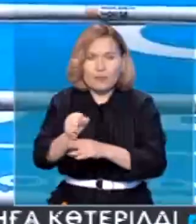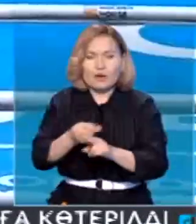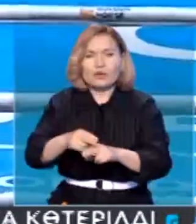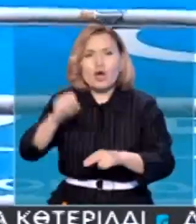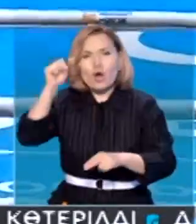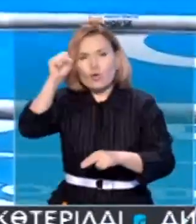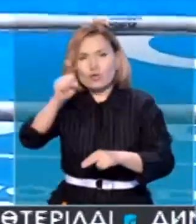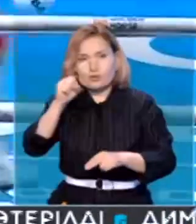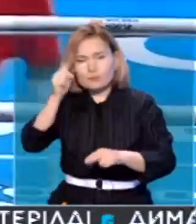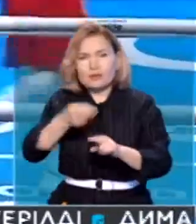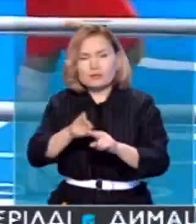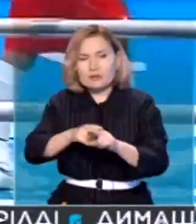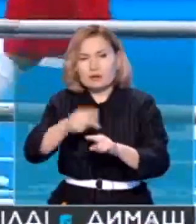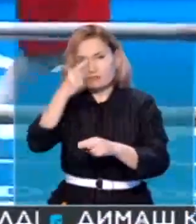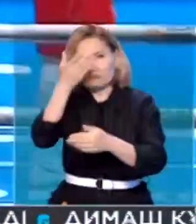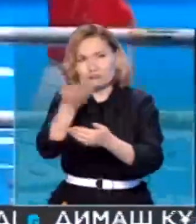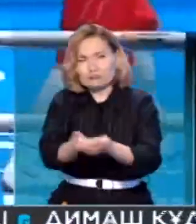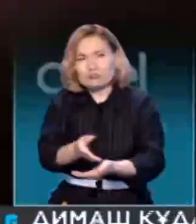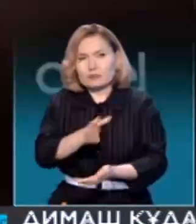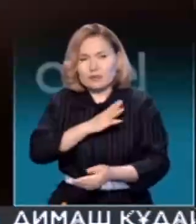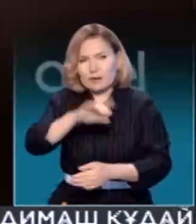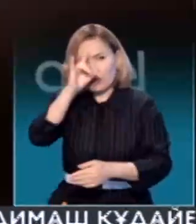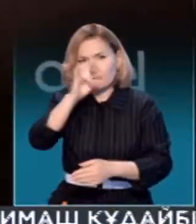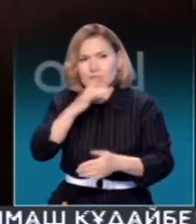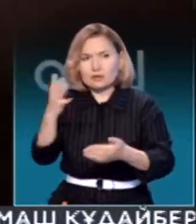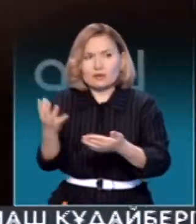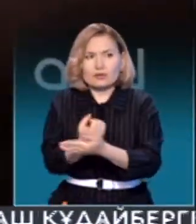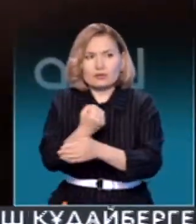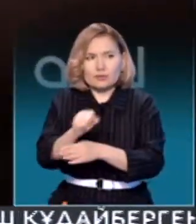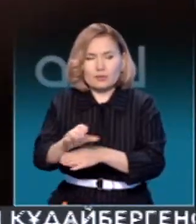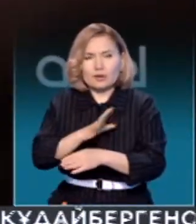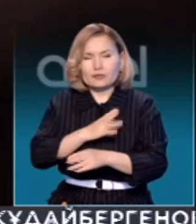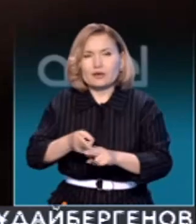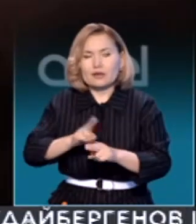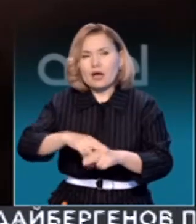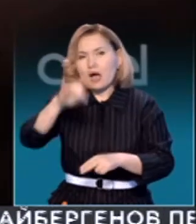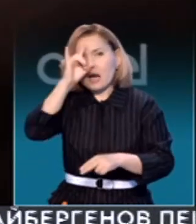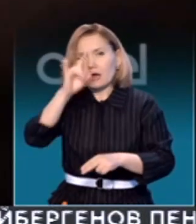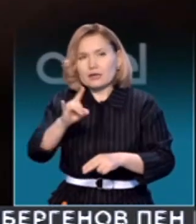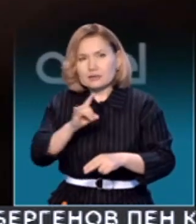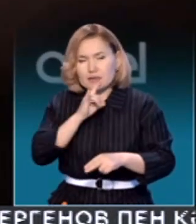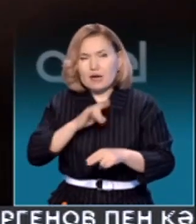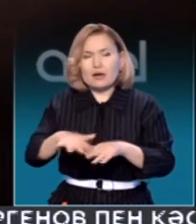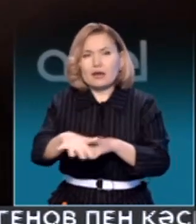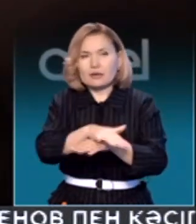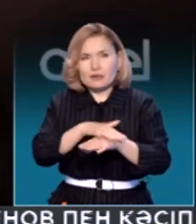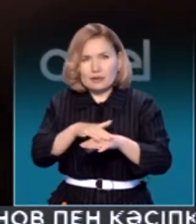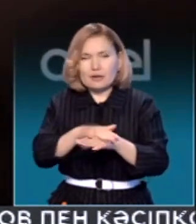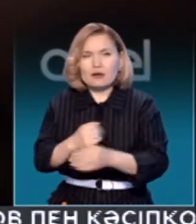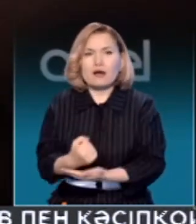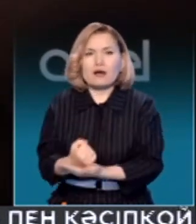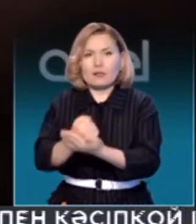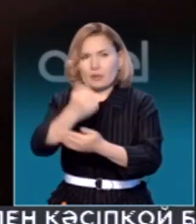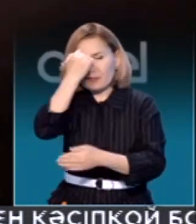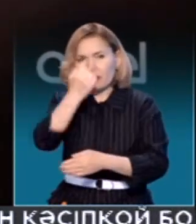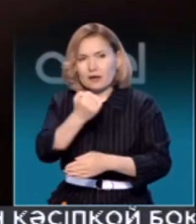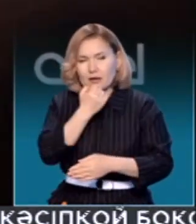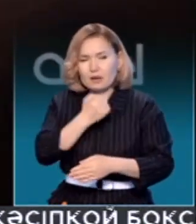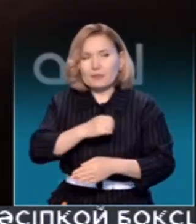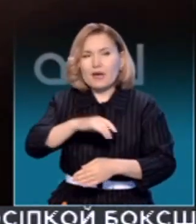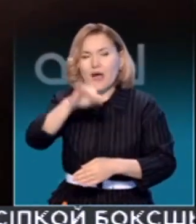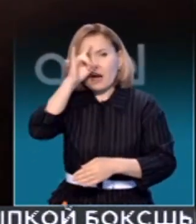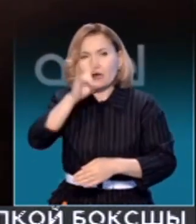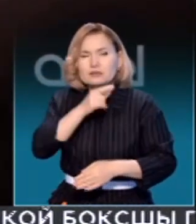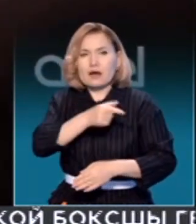2 мәрте нокдаунға түсті. Бұл жерде мен ақ жеңіске жеткен жоқпын. Аллаға шүкір, қазақ елі және құрама командамыз, бас